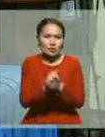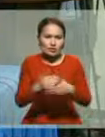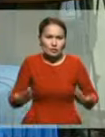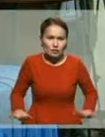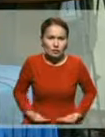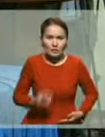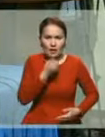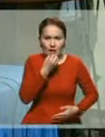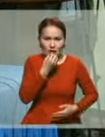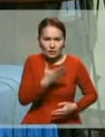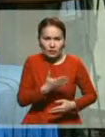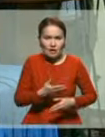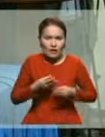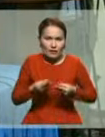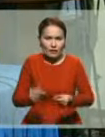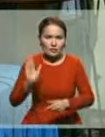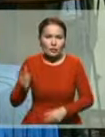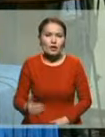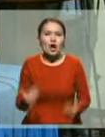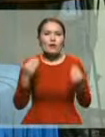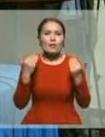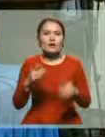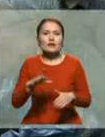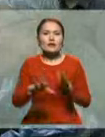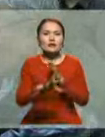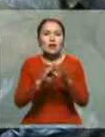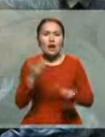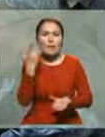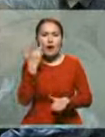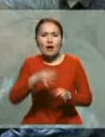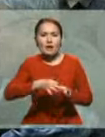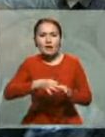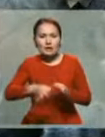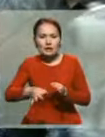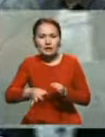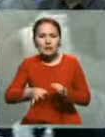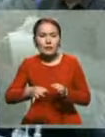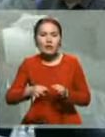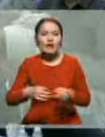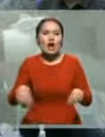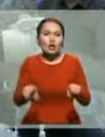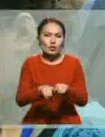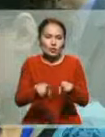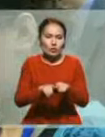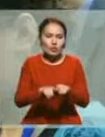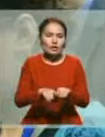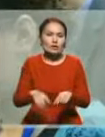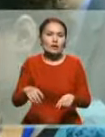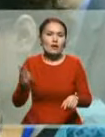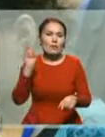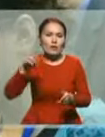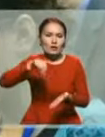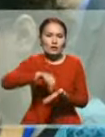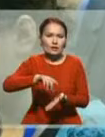тигізеді. Бүгінгі сайлауда ақштағы Техас штатының экс-конгрессмені Стив Стокман да байқады. Ол өзінің бұрынғы қызметіне осындай сайлау